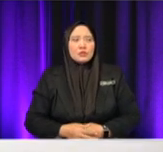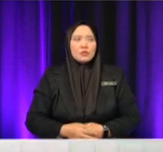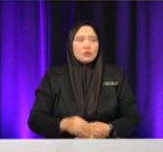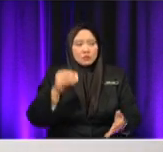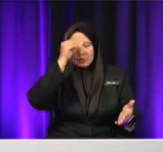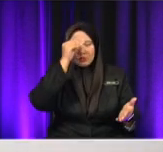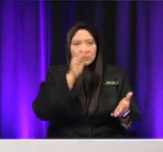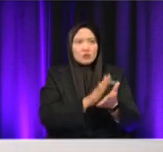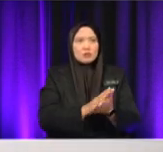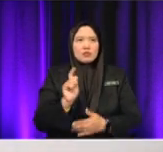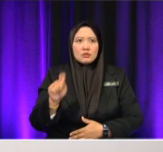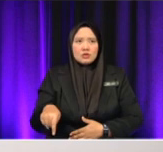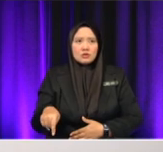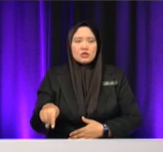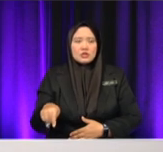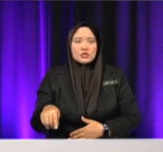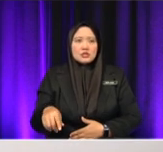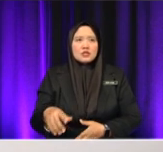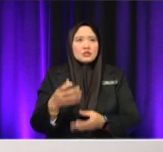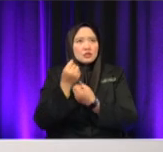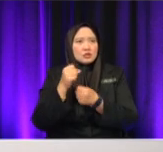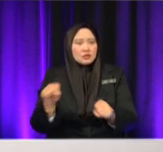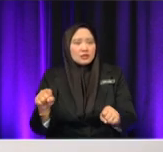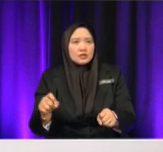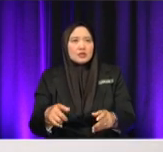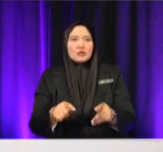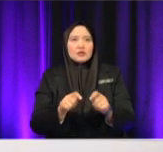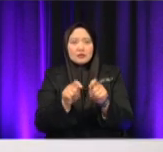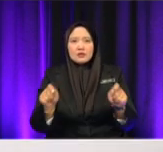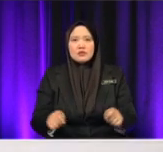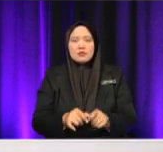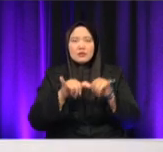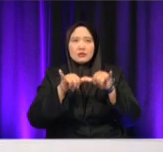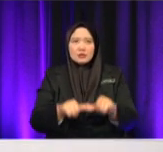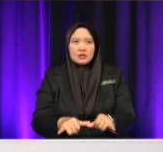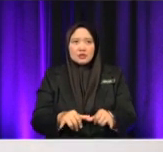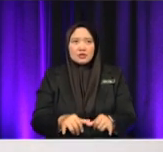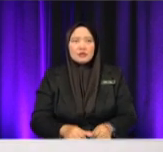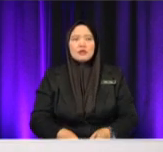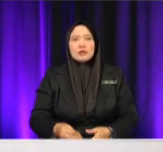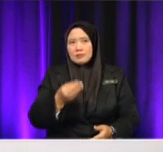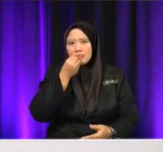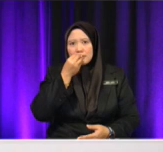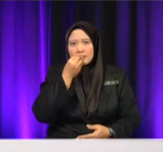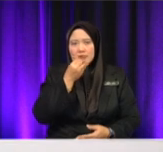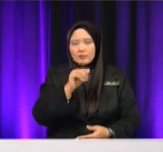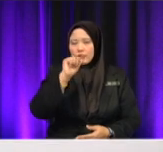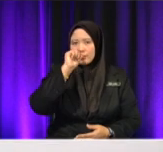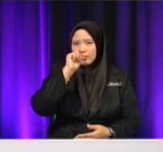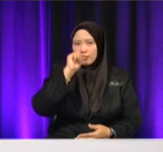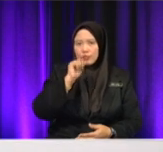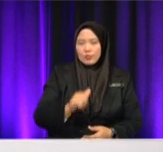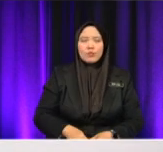dan minuman dan menjadikan pakaian untuk istri dan anak-anak terusnya Jika